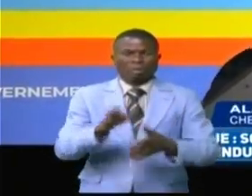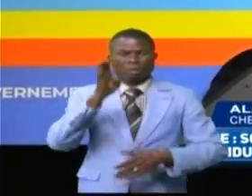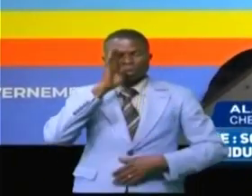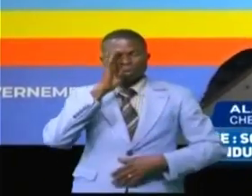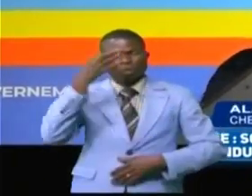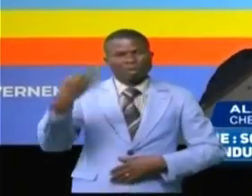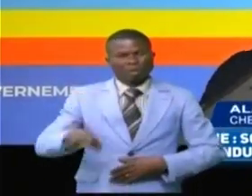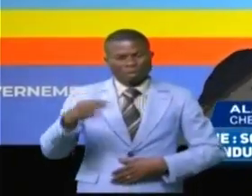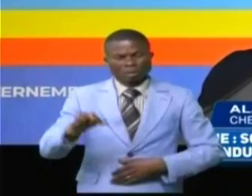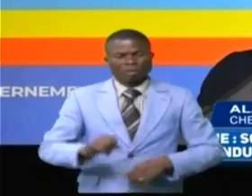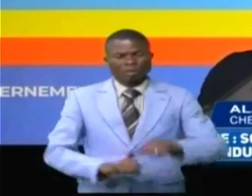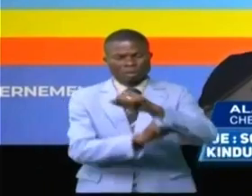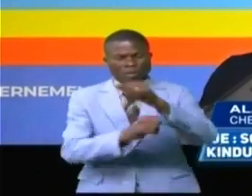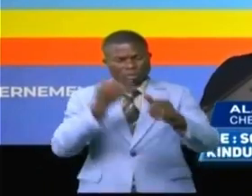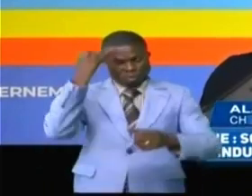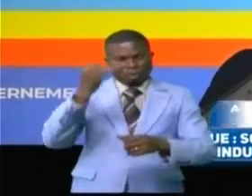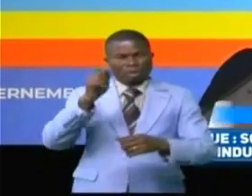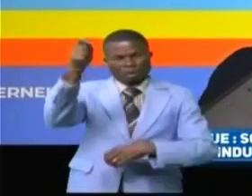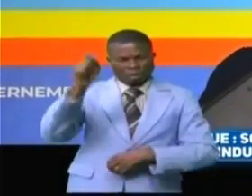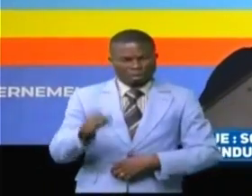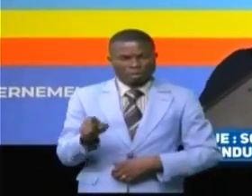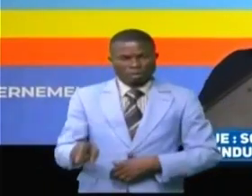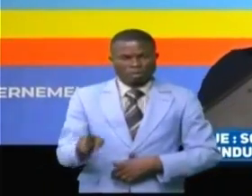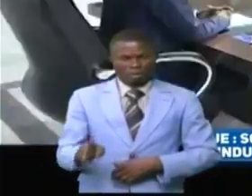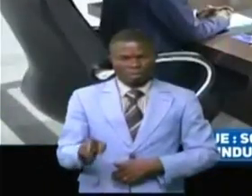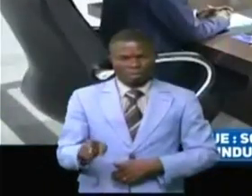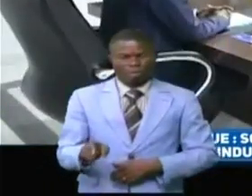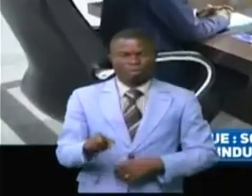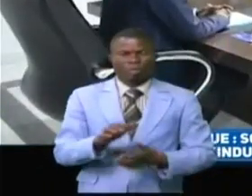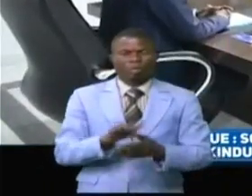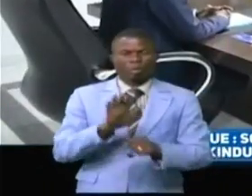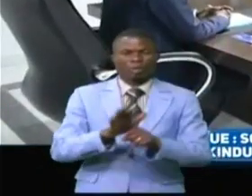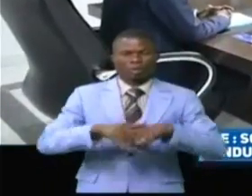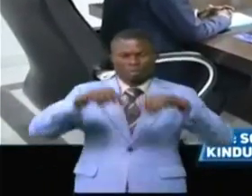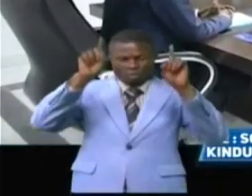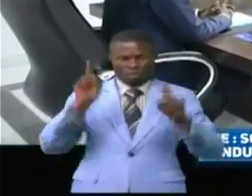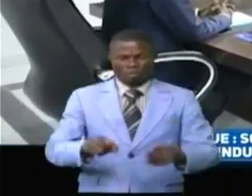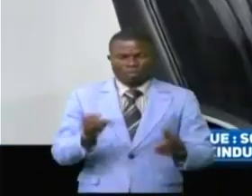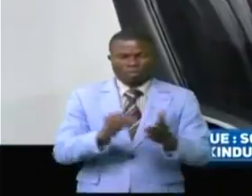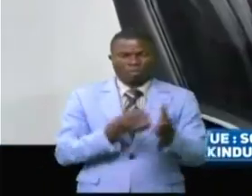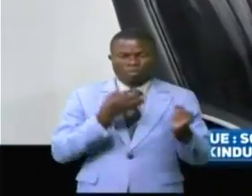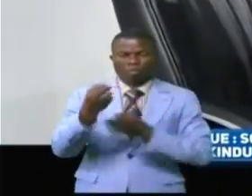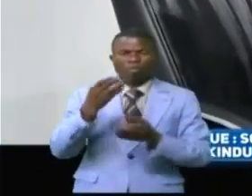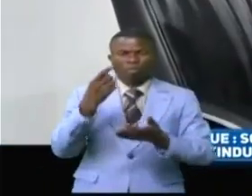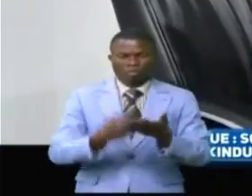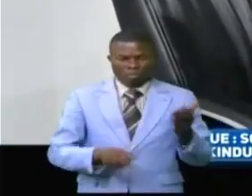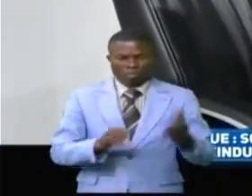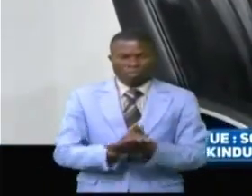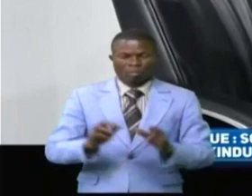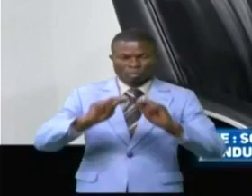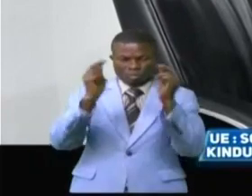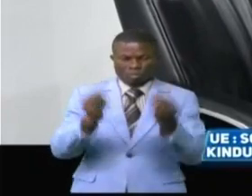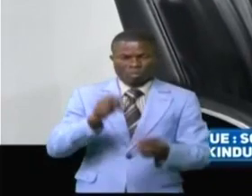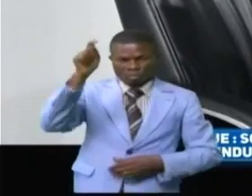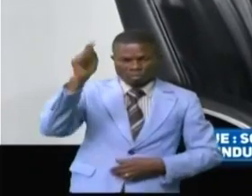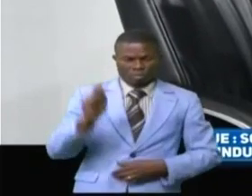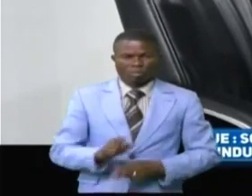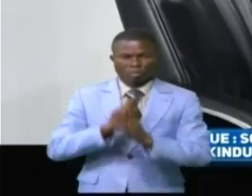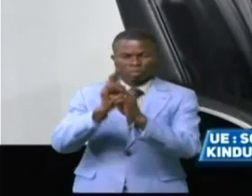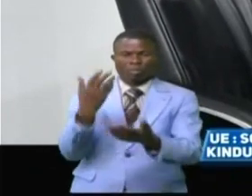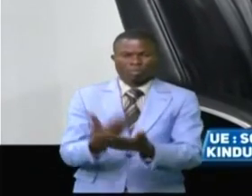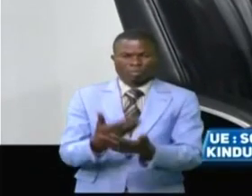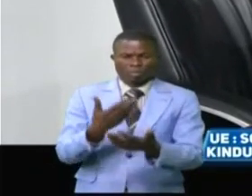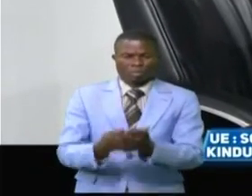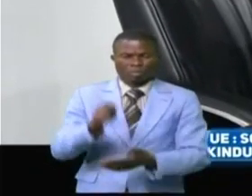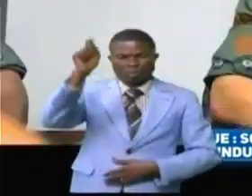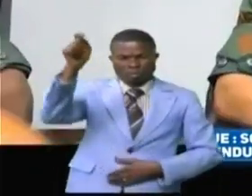qui appuie cette 31e brigade de réaction rapide depuis de nombreuses années. Autre fait à souligner est que cette brigade de réaction rapide des